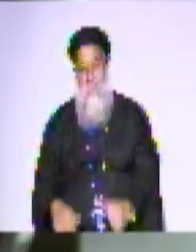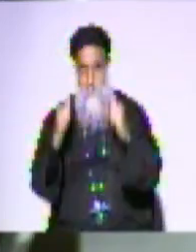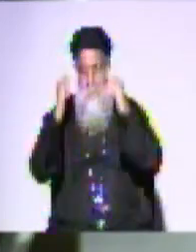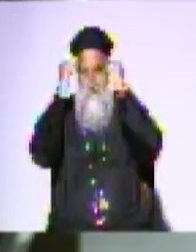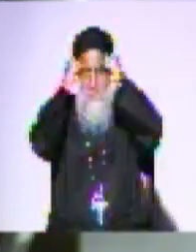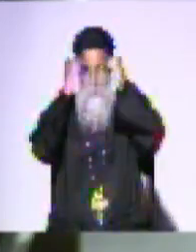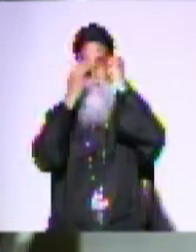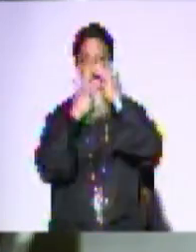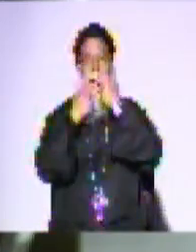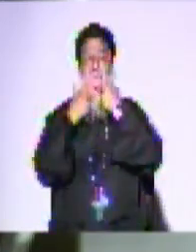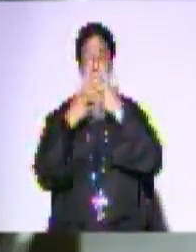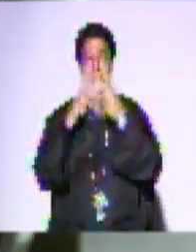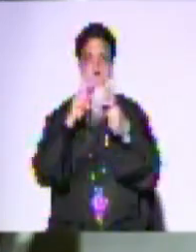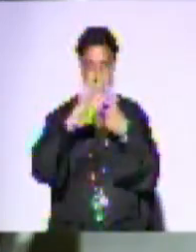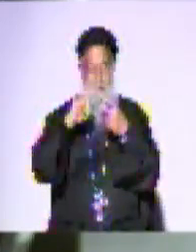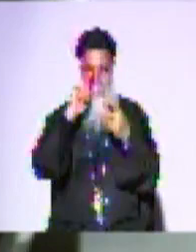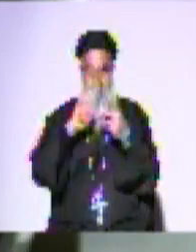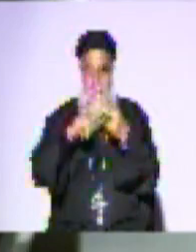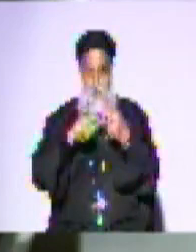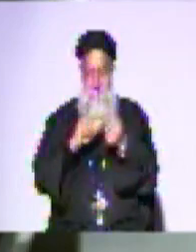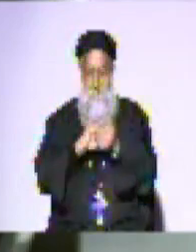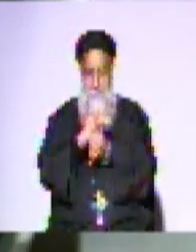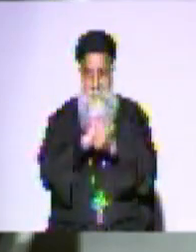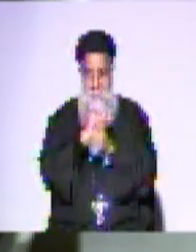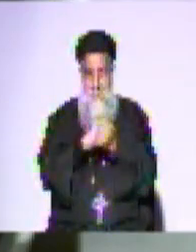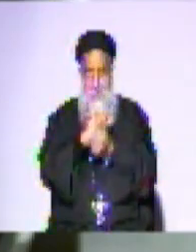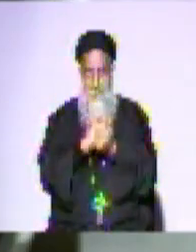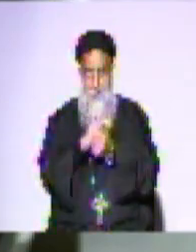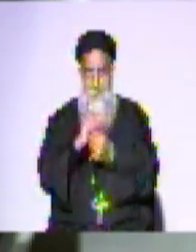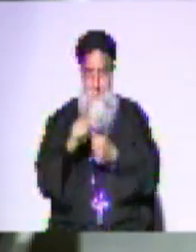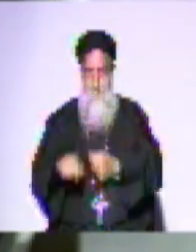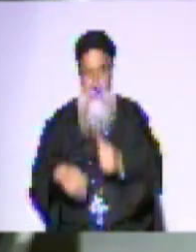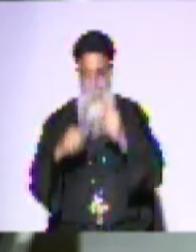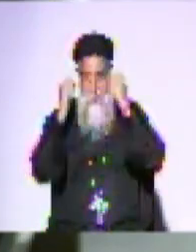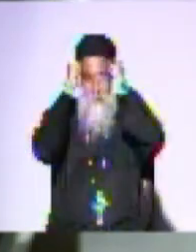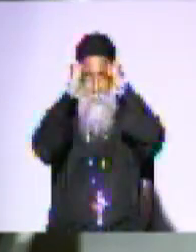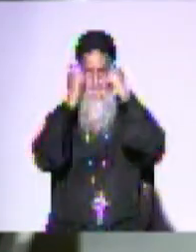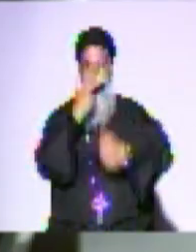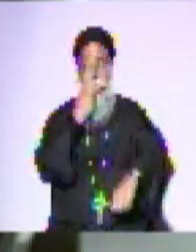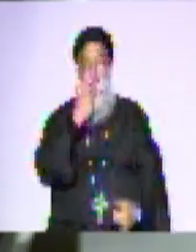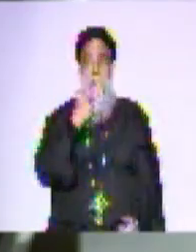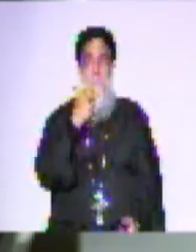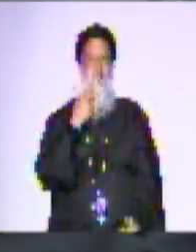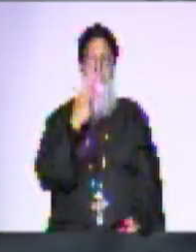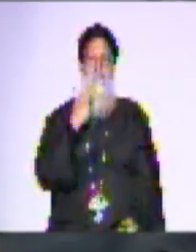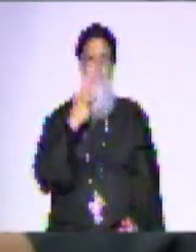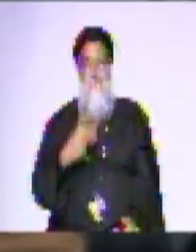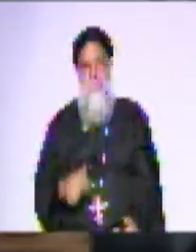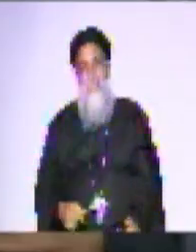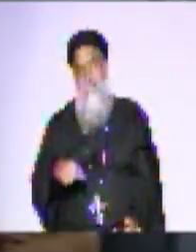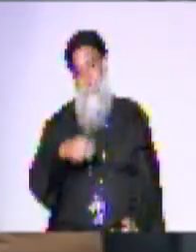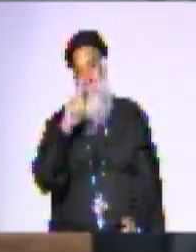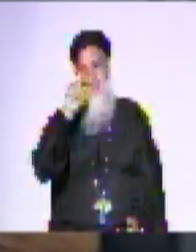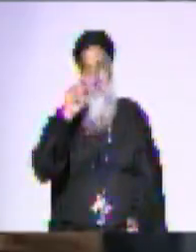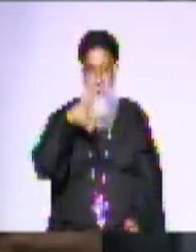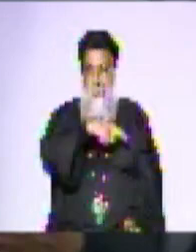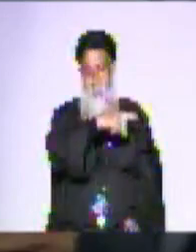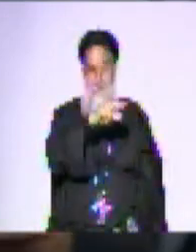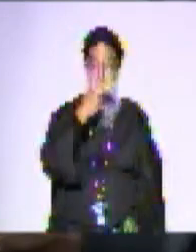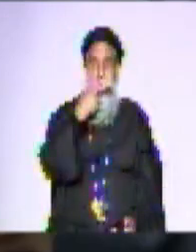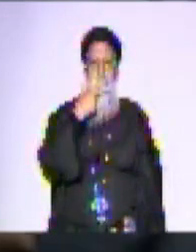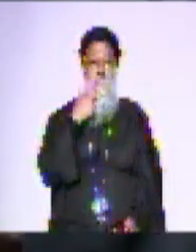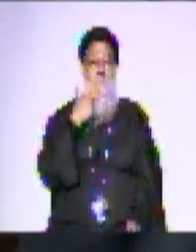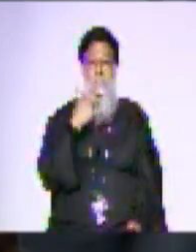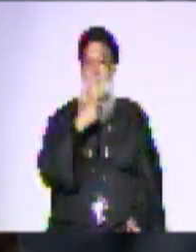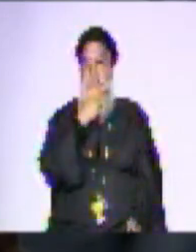التوبة، غسيل الأرجل إشارة للتوبة. الماء دايما يشير إلى النظافة يعني